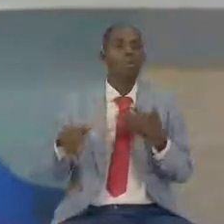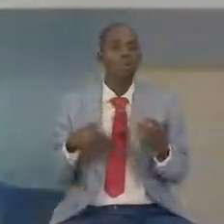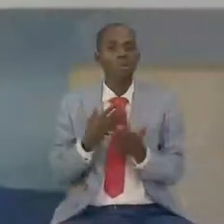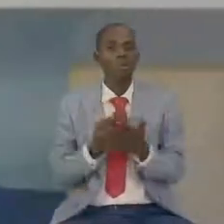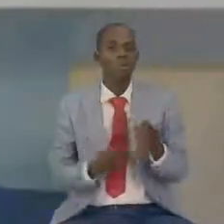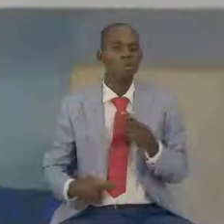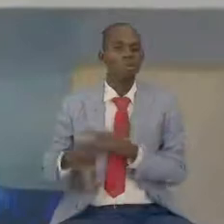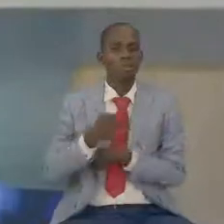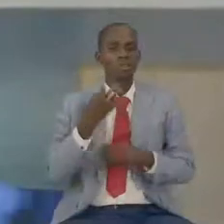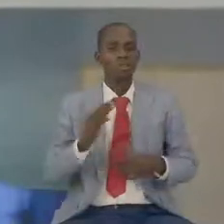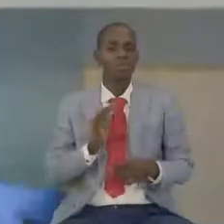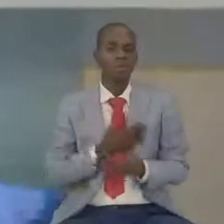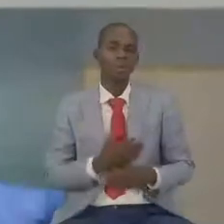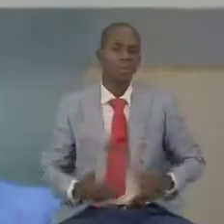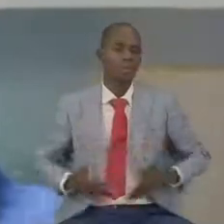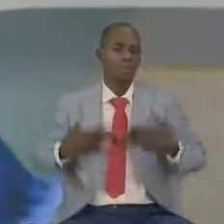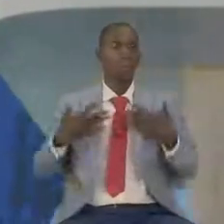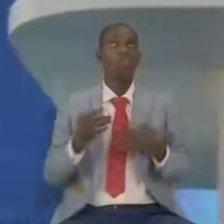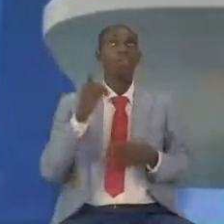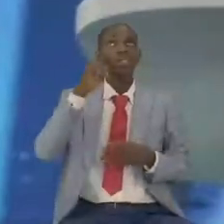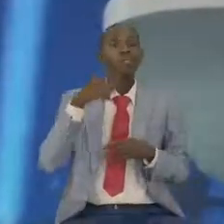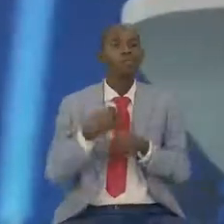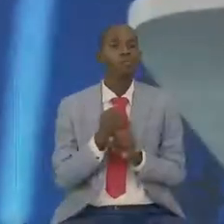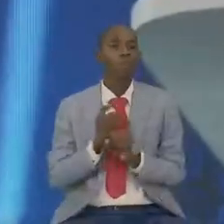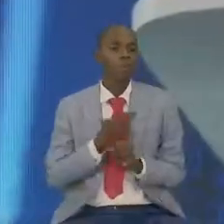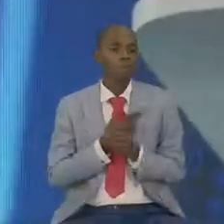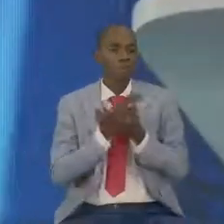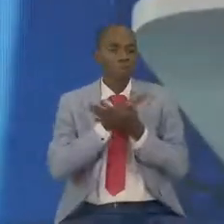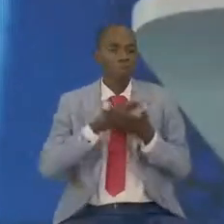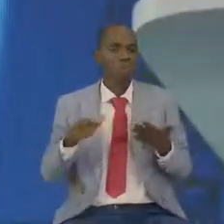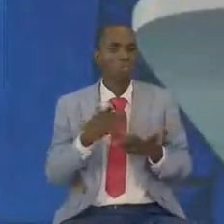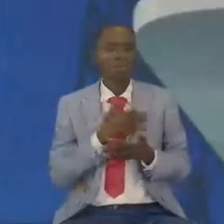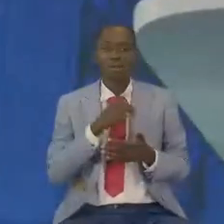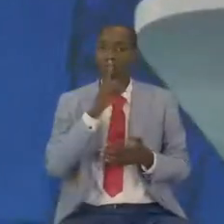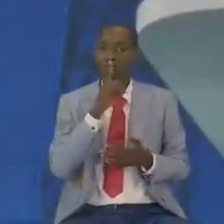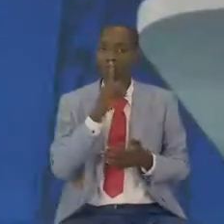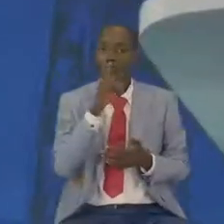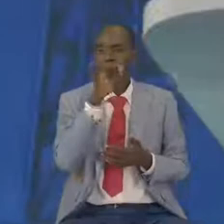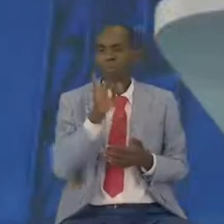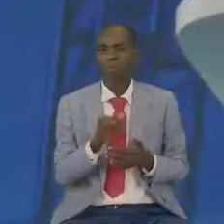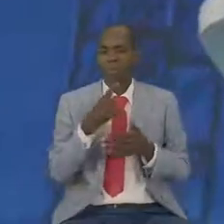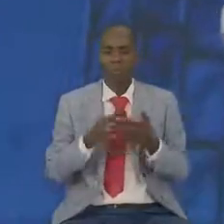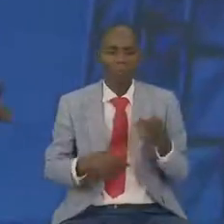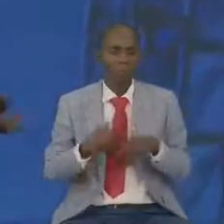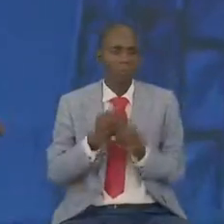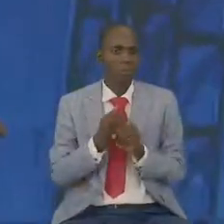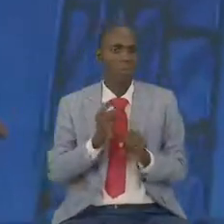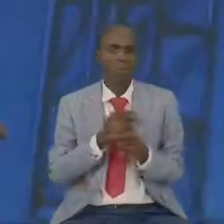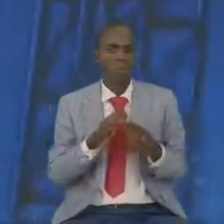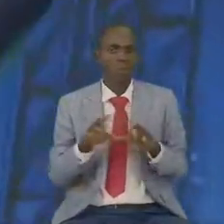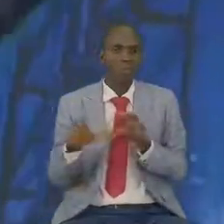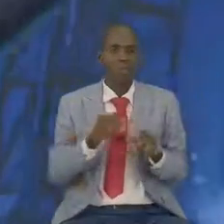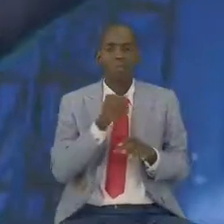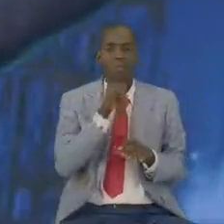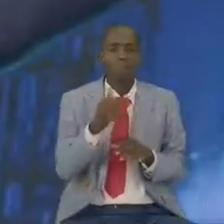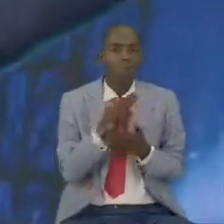notre vie. Il nous rend saints. En réalité, qu'est-ce qui nous amène à faire les choses